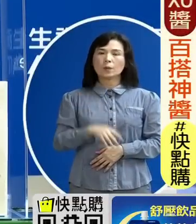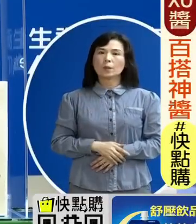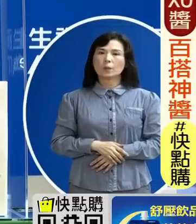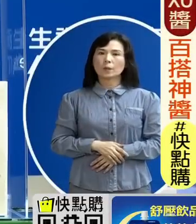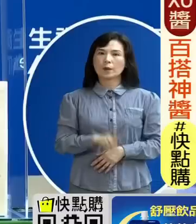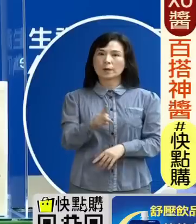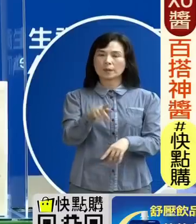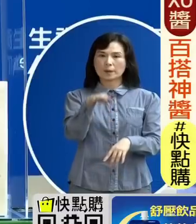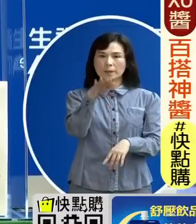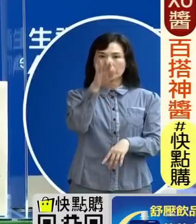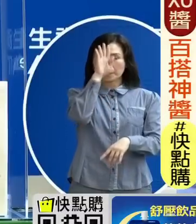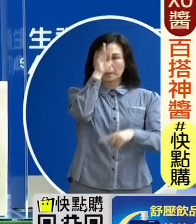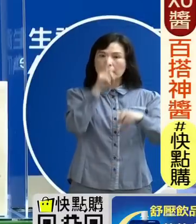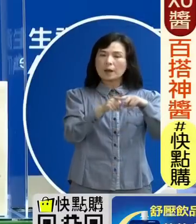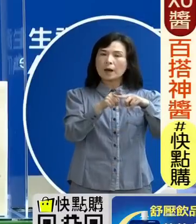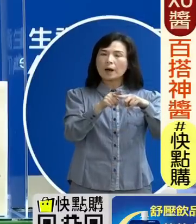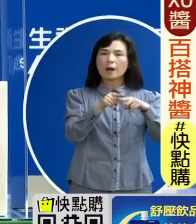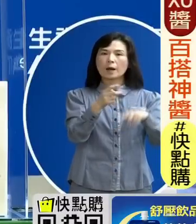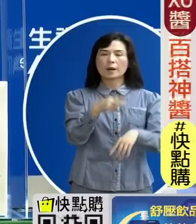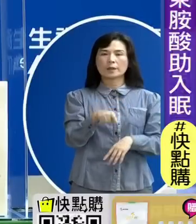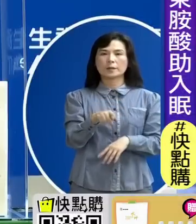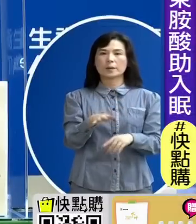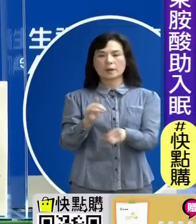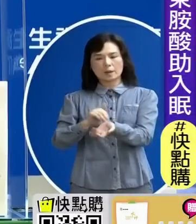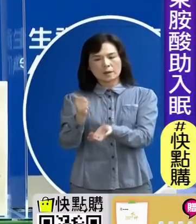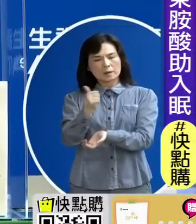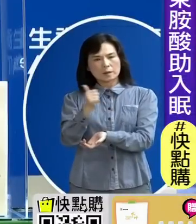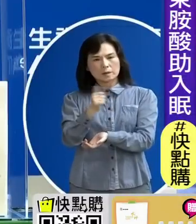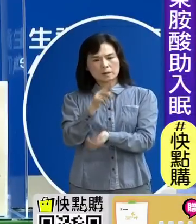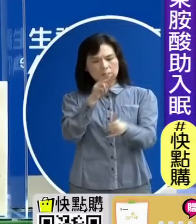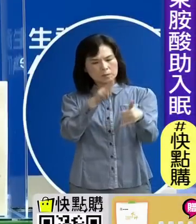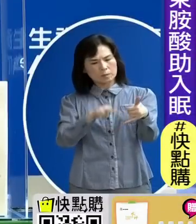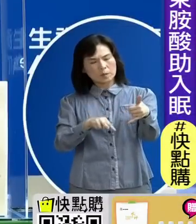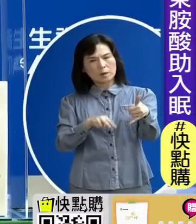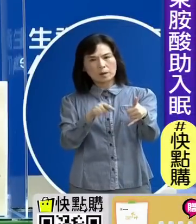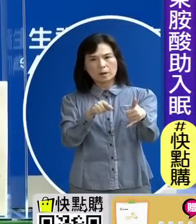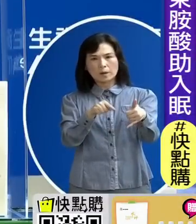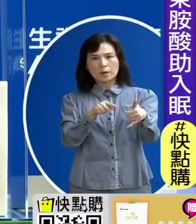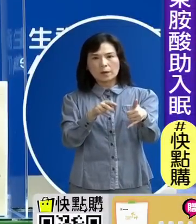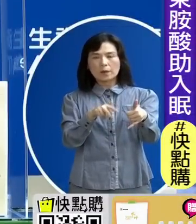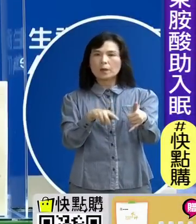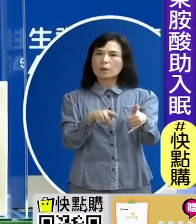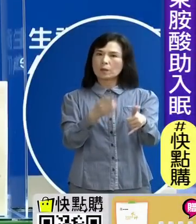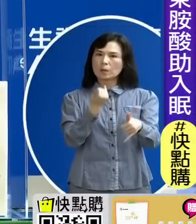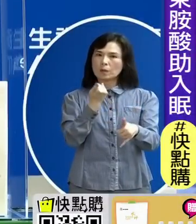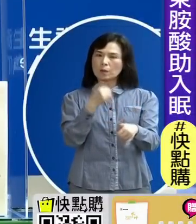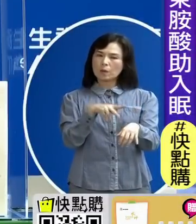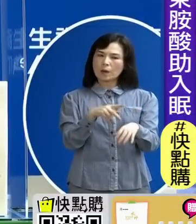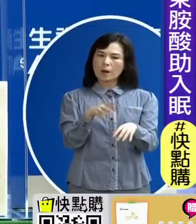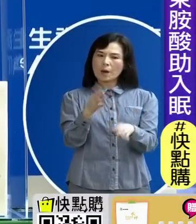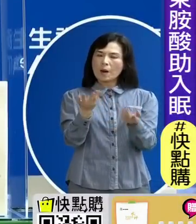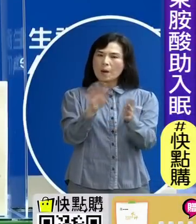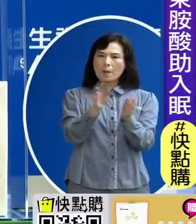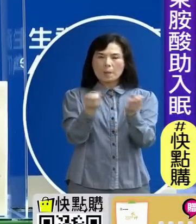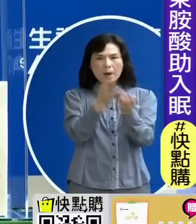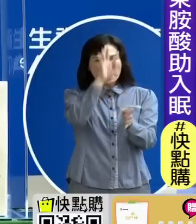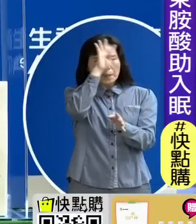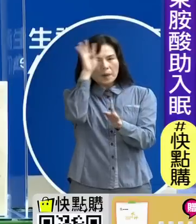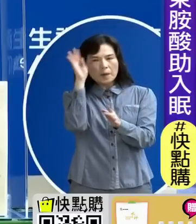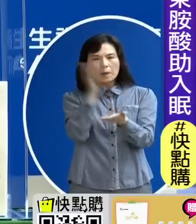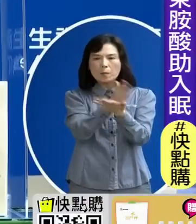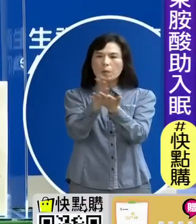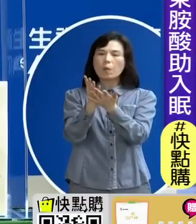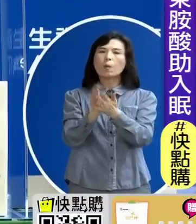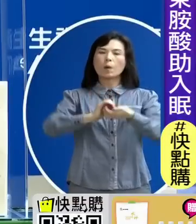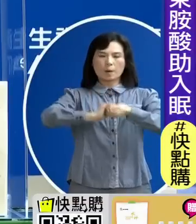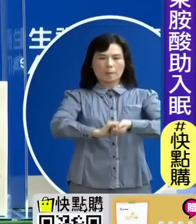还被叶元之踢爆，就是负责人有诈欺的问题，指挥中心你要小心。因为呢，叶元之的说法是他的学长是做